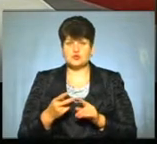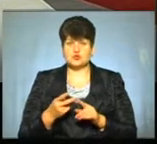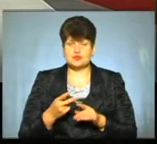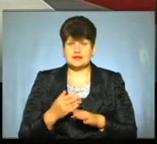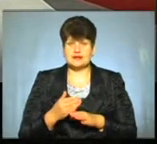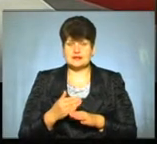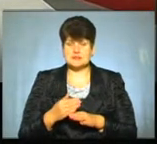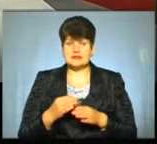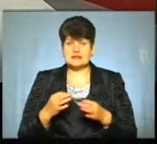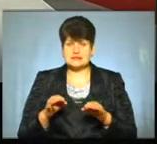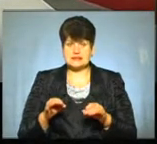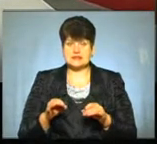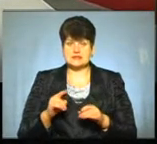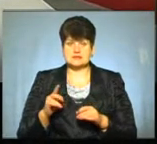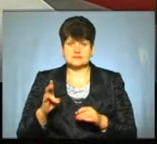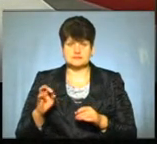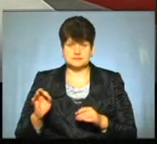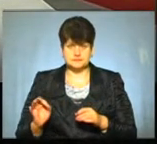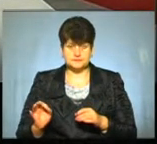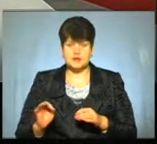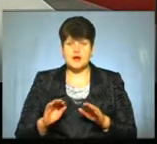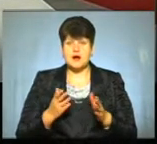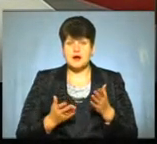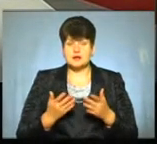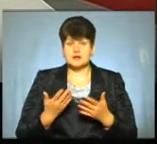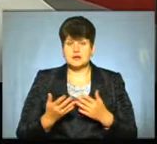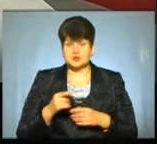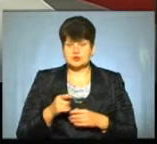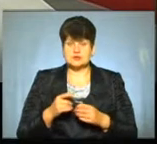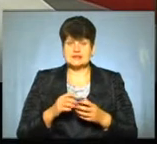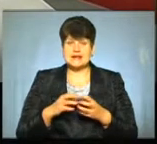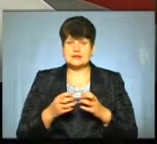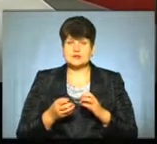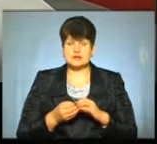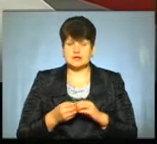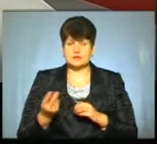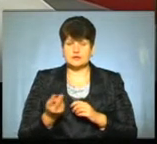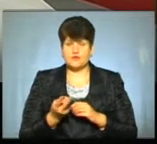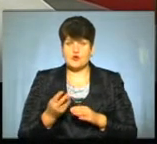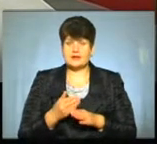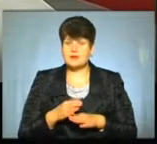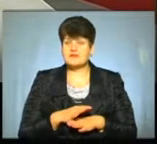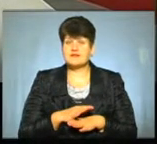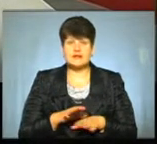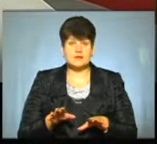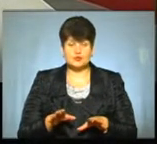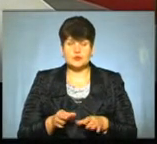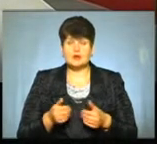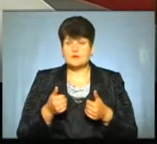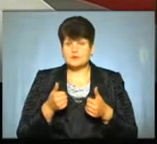другий етап – незалежне тестування. Але якщо за результатами цих двох етапів не